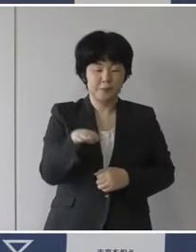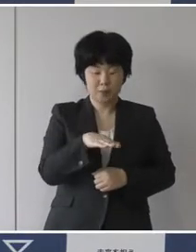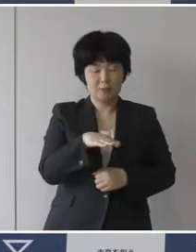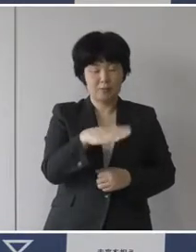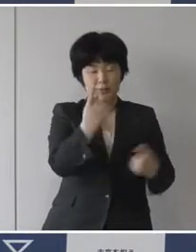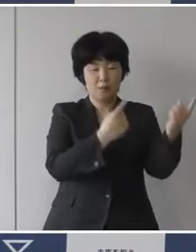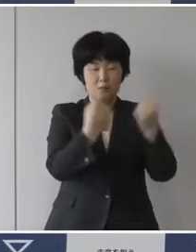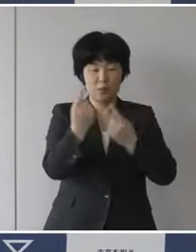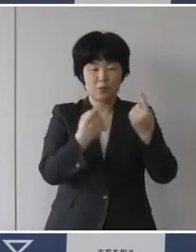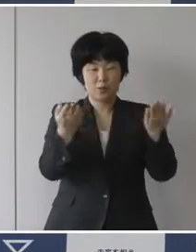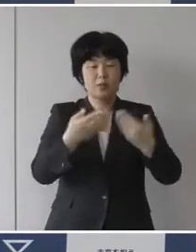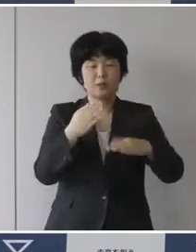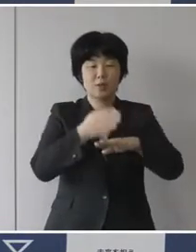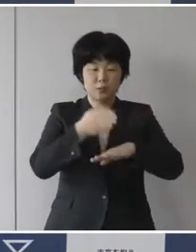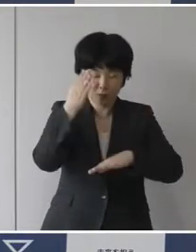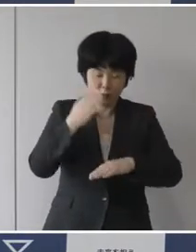います。